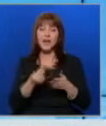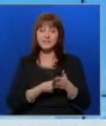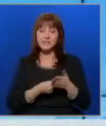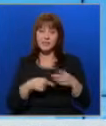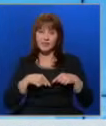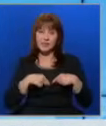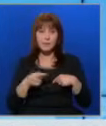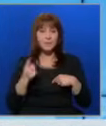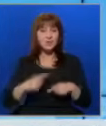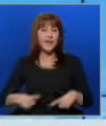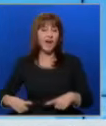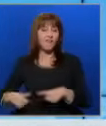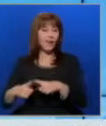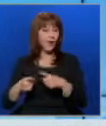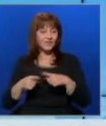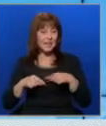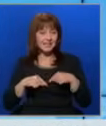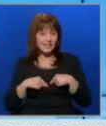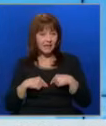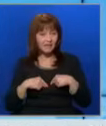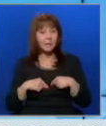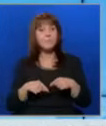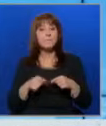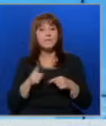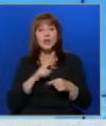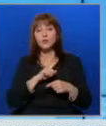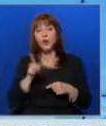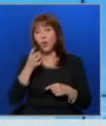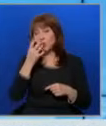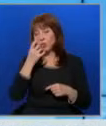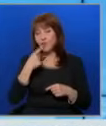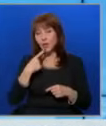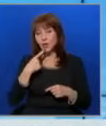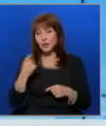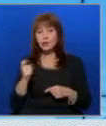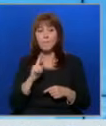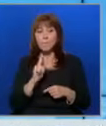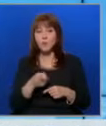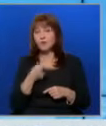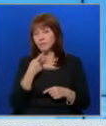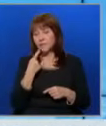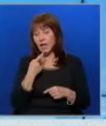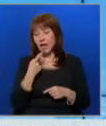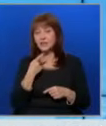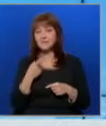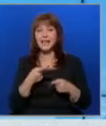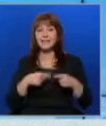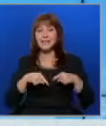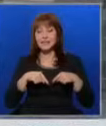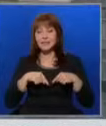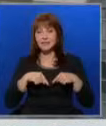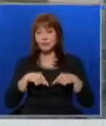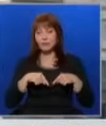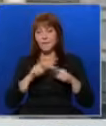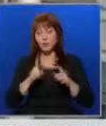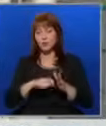от решението на първата инстанция, до нова година можем да кажем, че тази съдебна сага може да